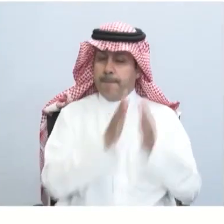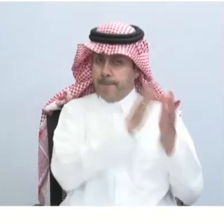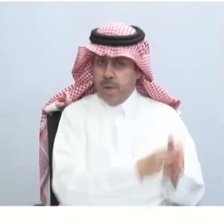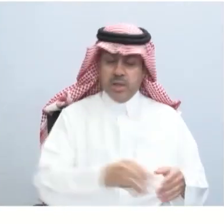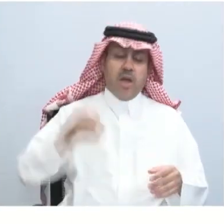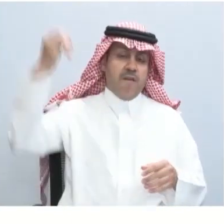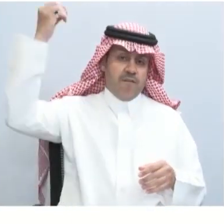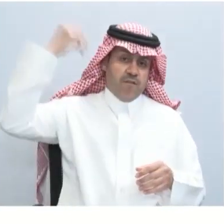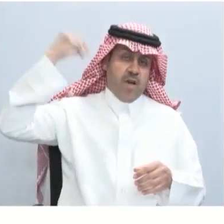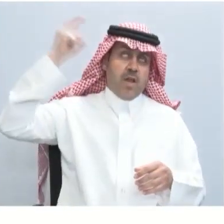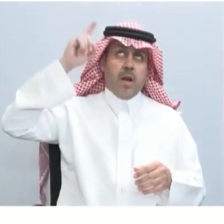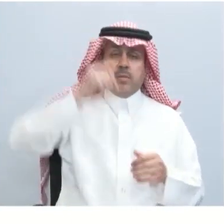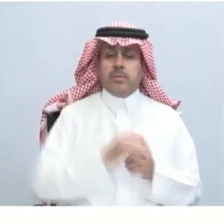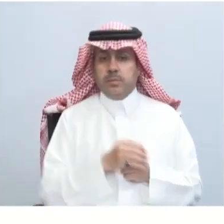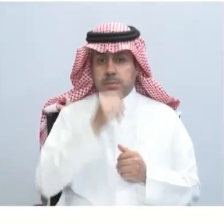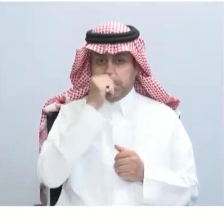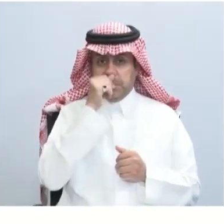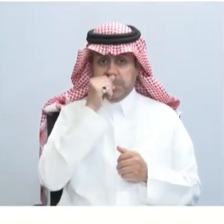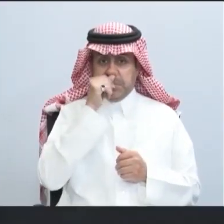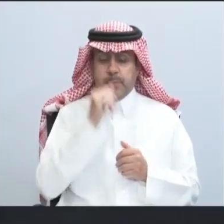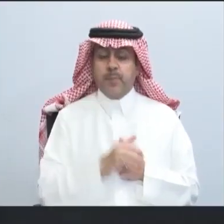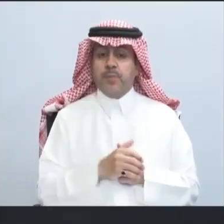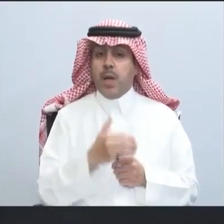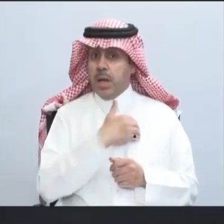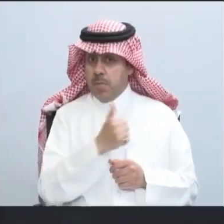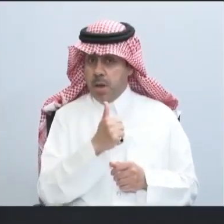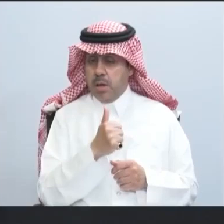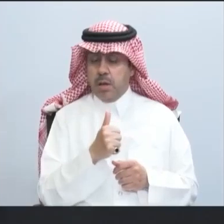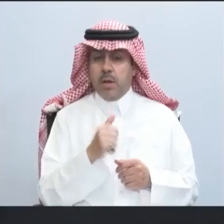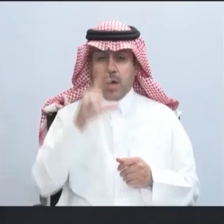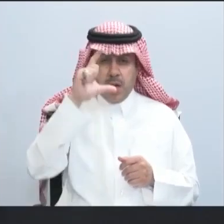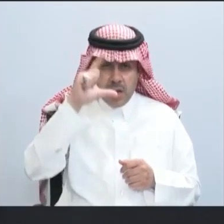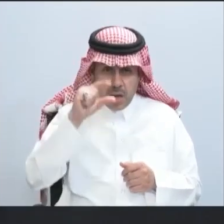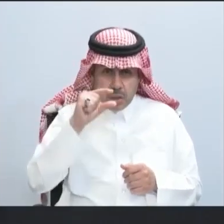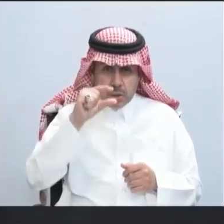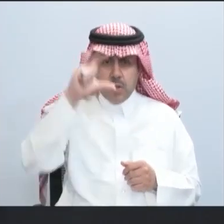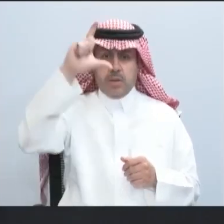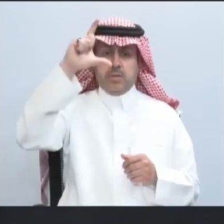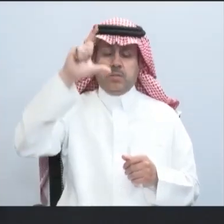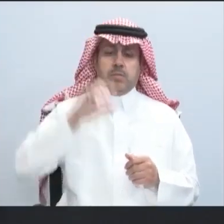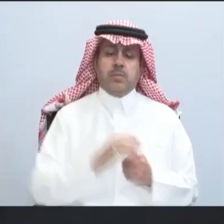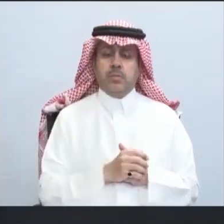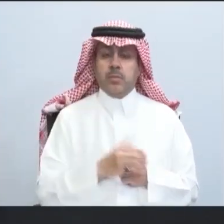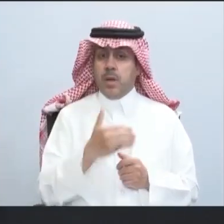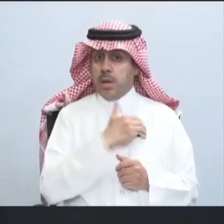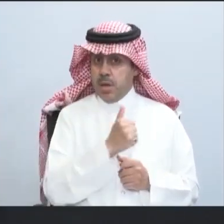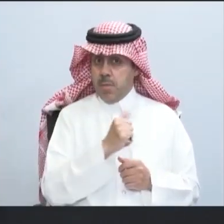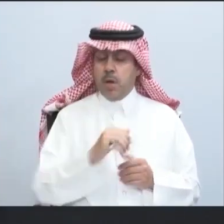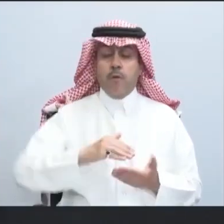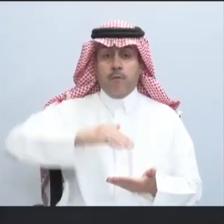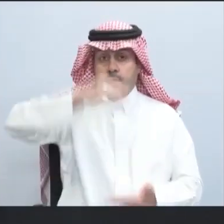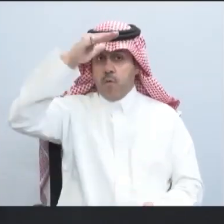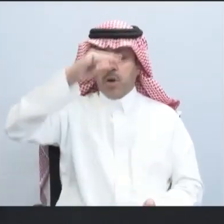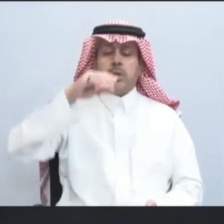كمال الايمان الايمان حتى و ان وجد فهذ من ثمره كماله زياده الحسنات